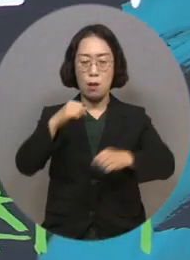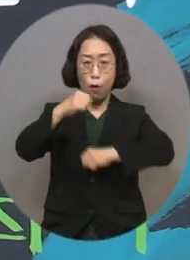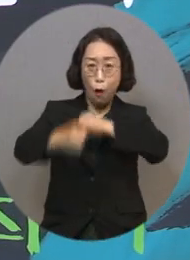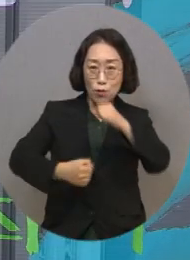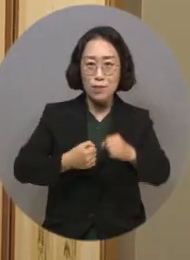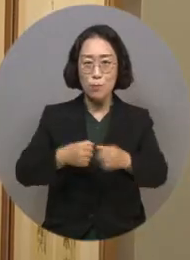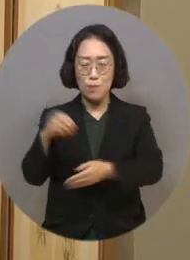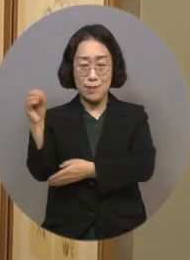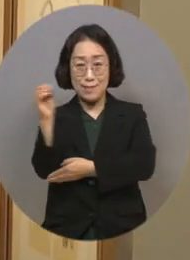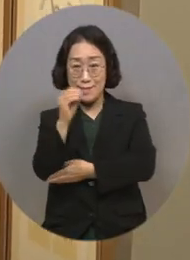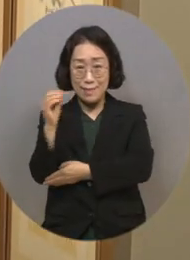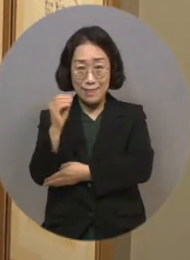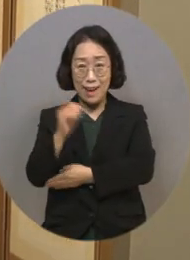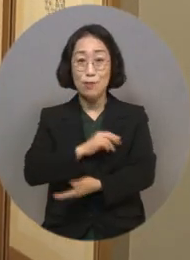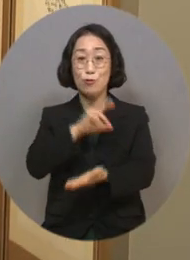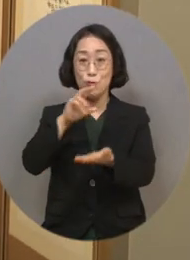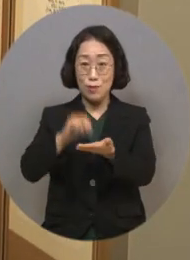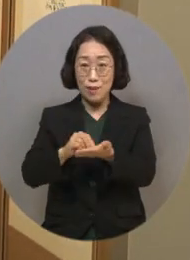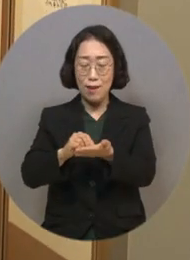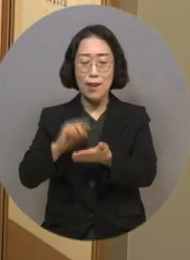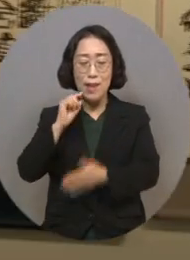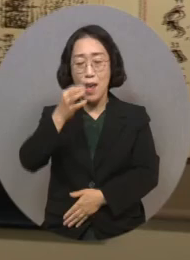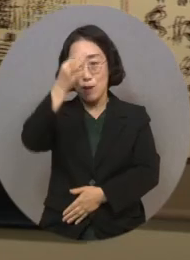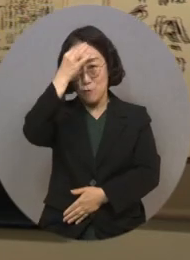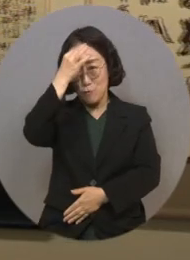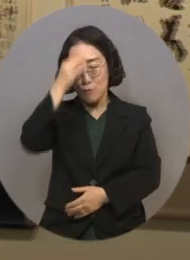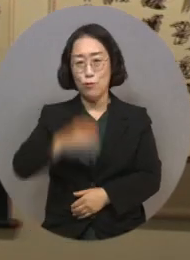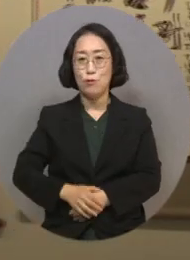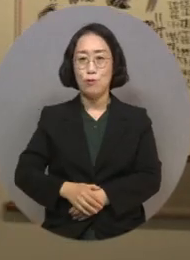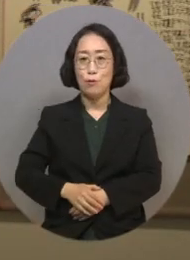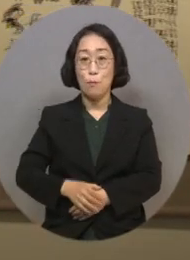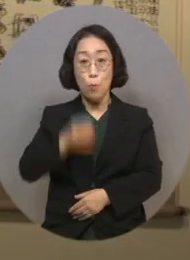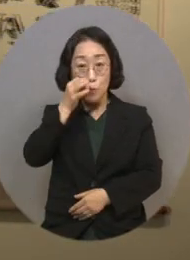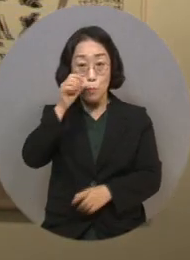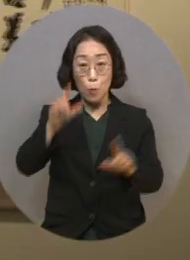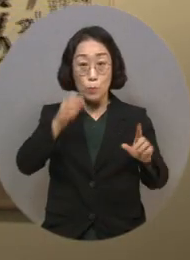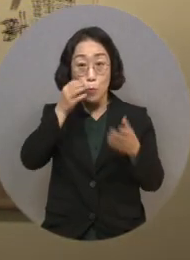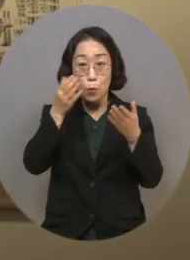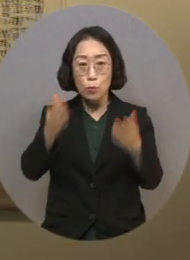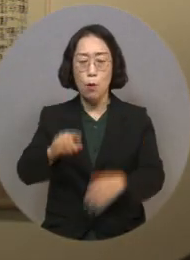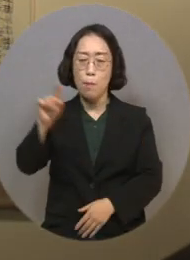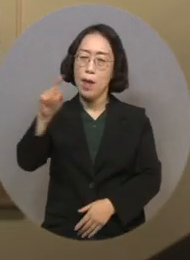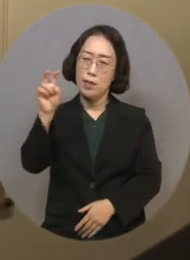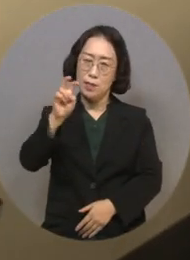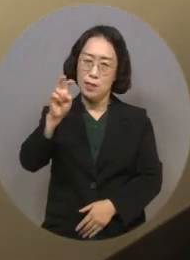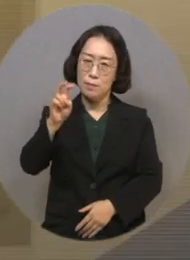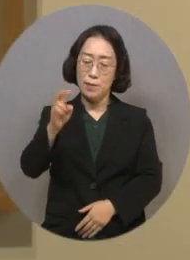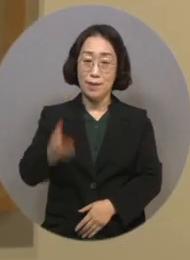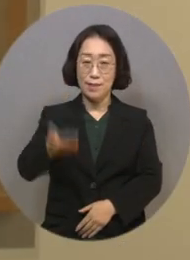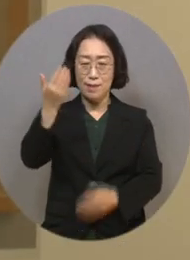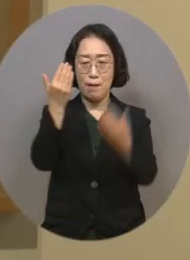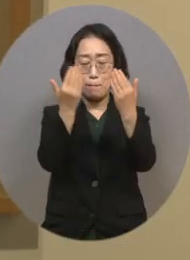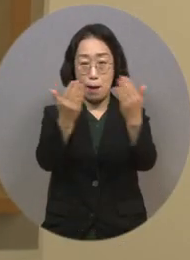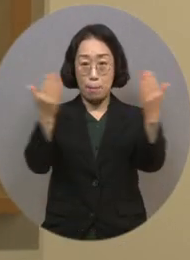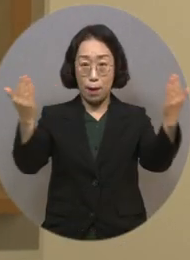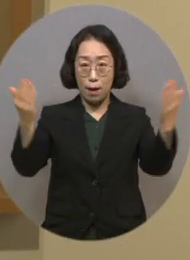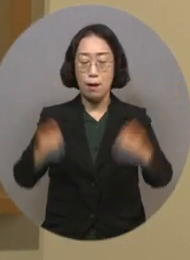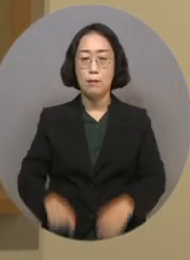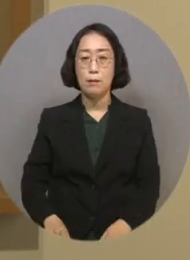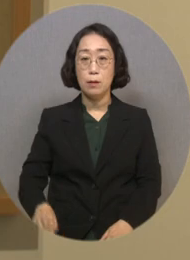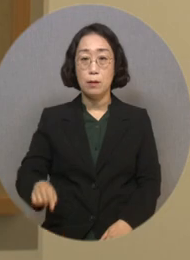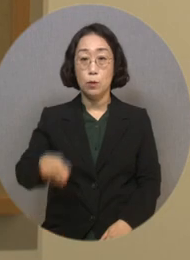주제로 한글 서예의 대중성과 예술성을 강조하고 총 120여 점의 작품을 선보입니다. 송 전